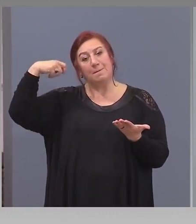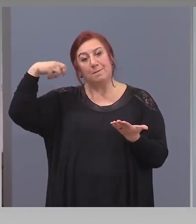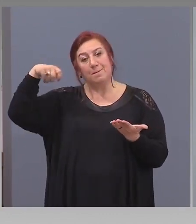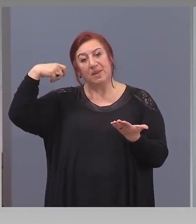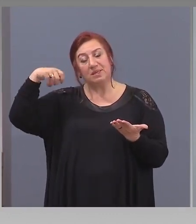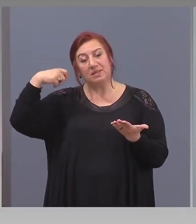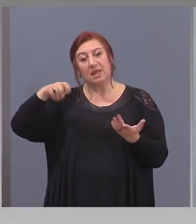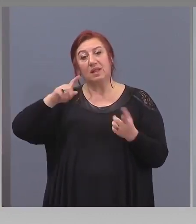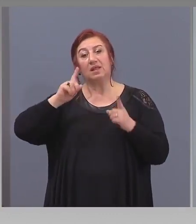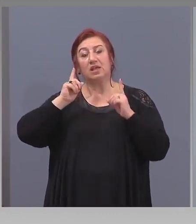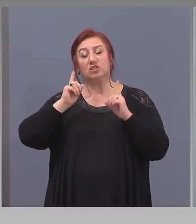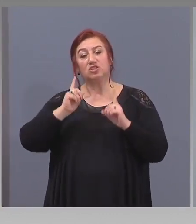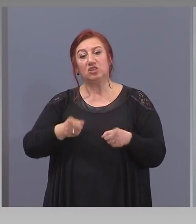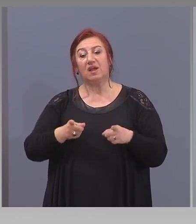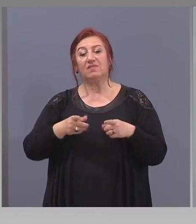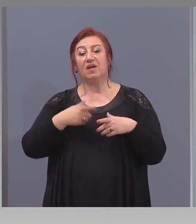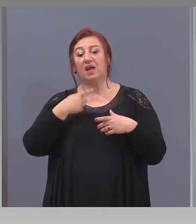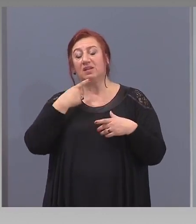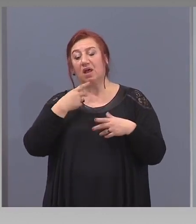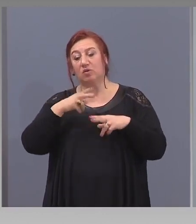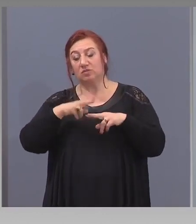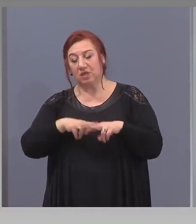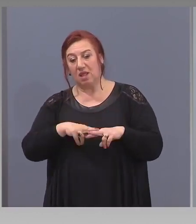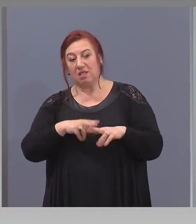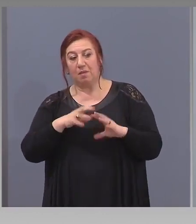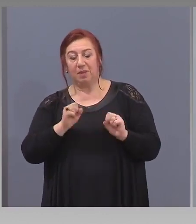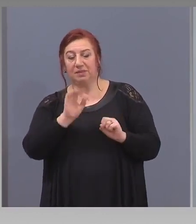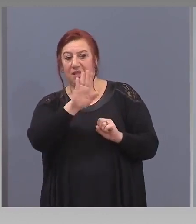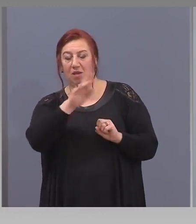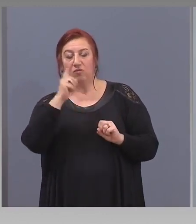щяло да става без негово знание. Уважаеми господин президент,